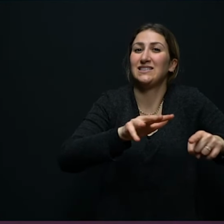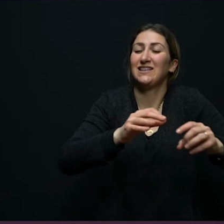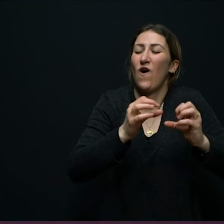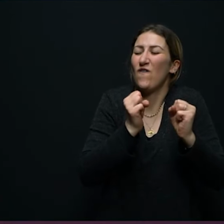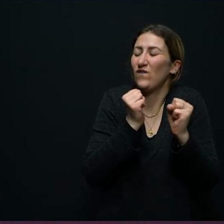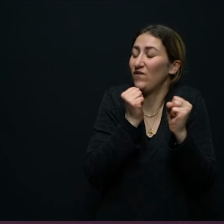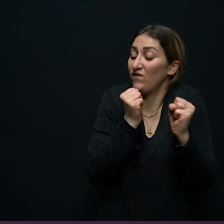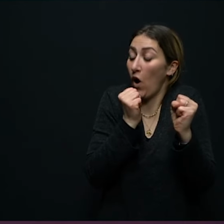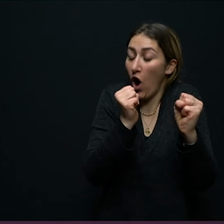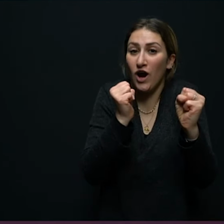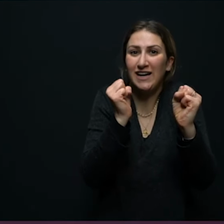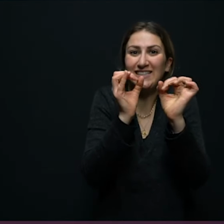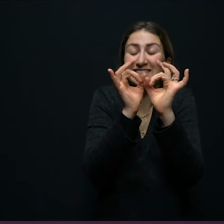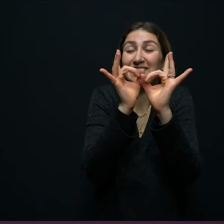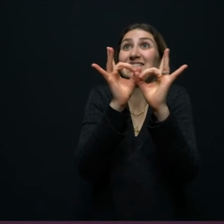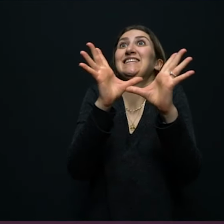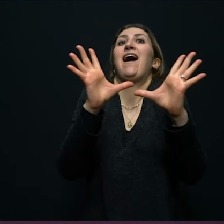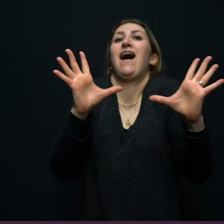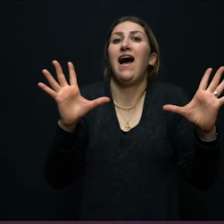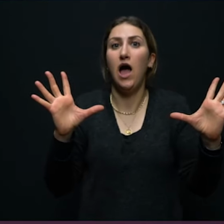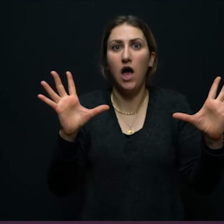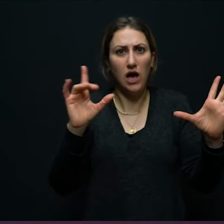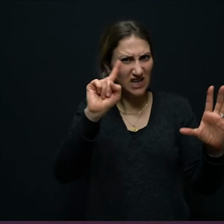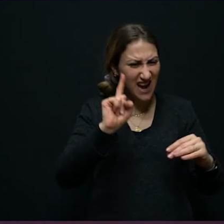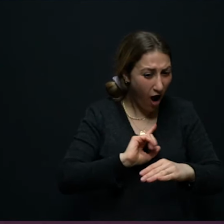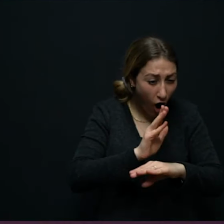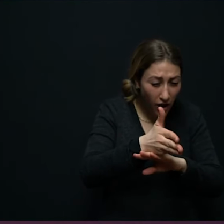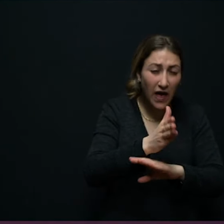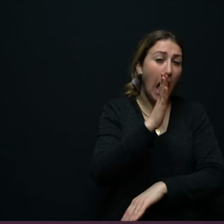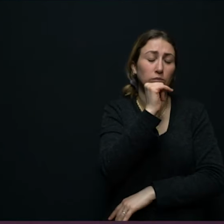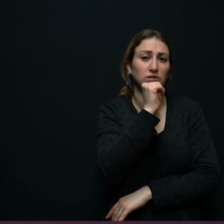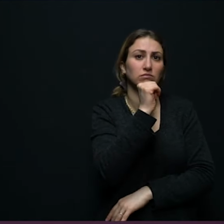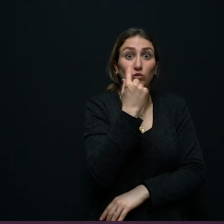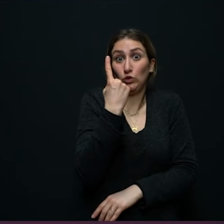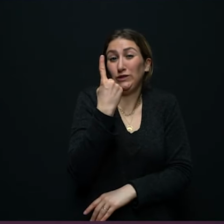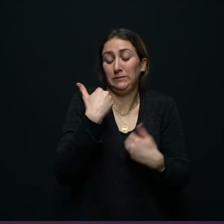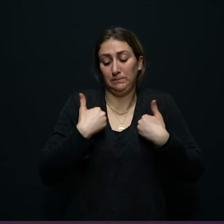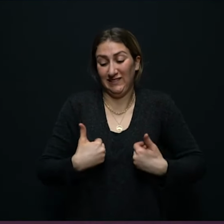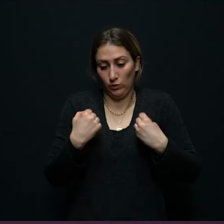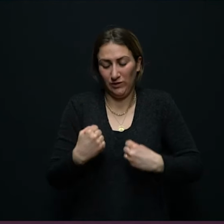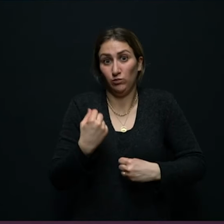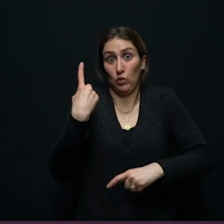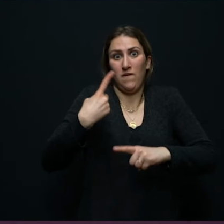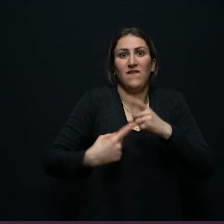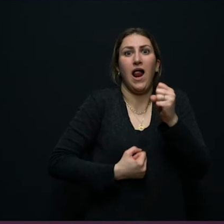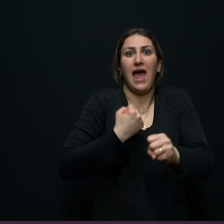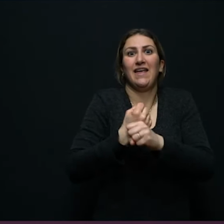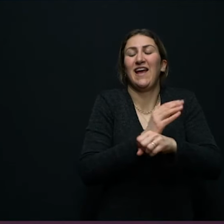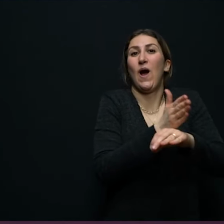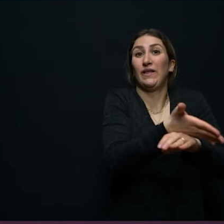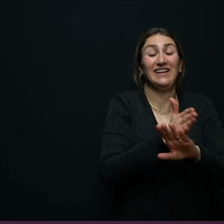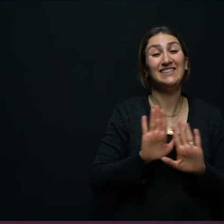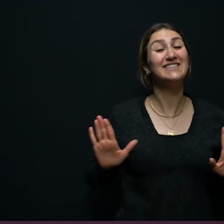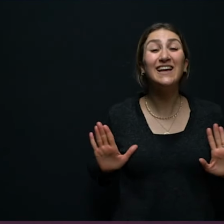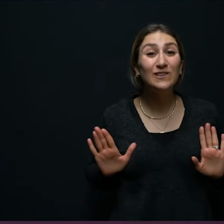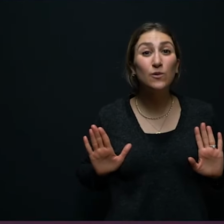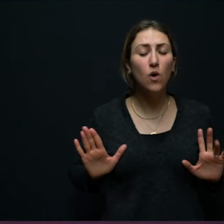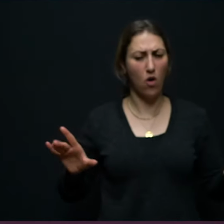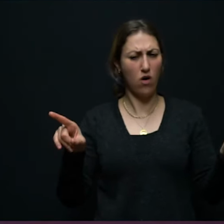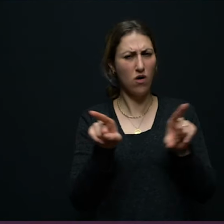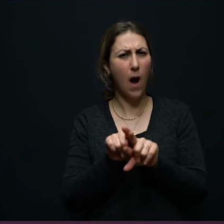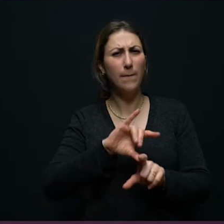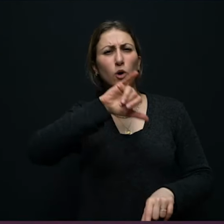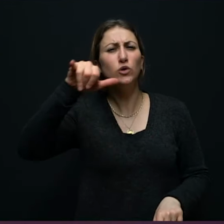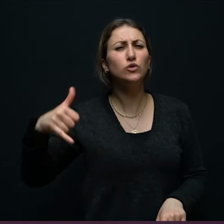connaissez tous cette histoire je vais pas m'allonger là dessus dieu mais à part un jour le jour du sabbat dieu mais à part des jours